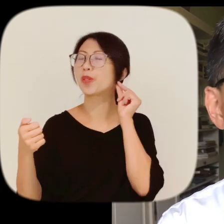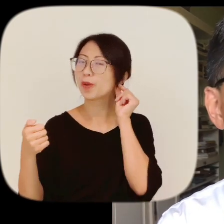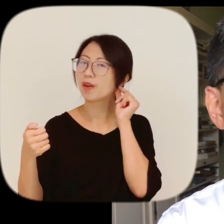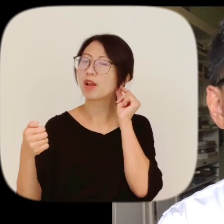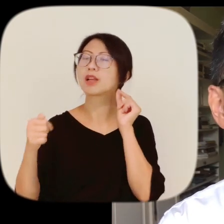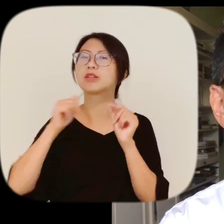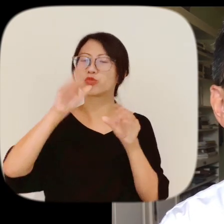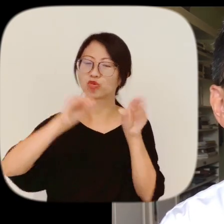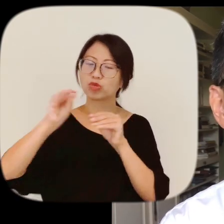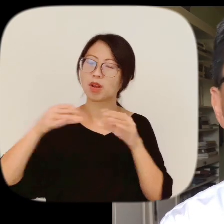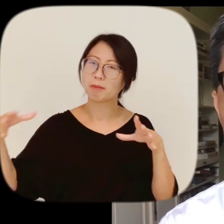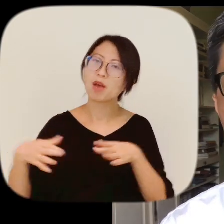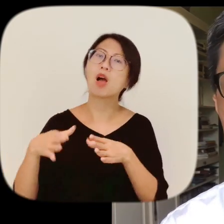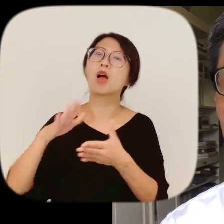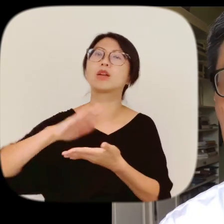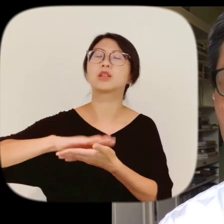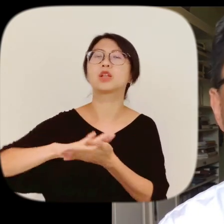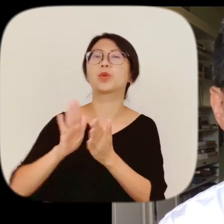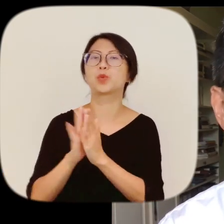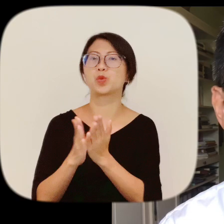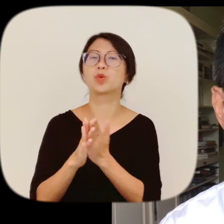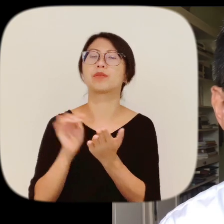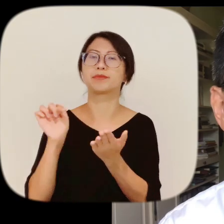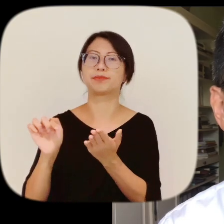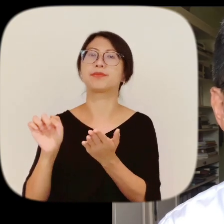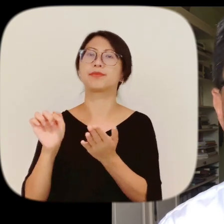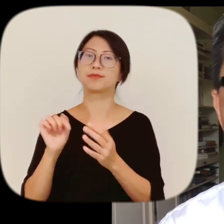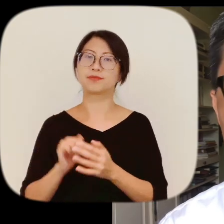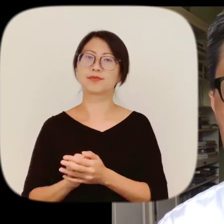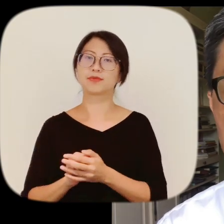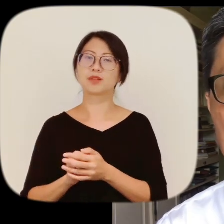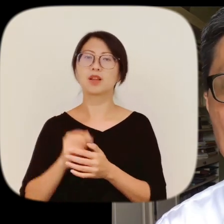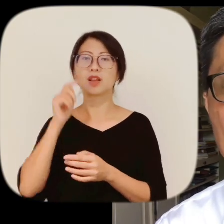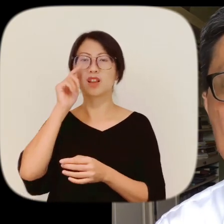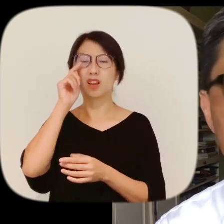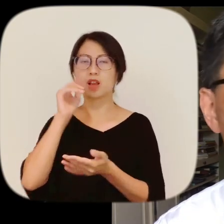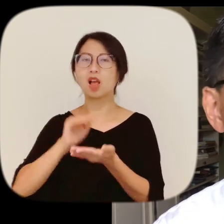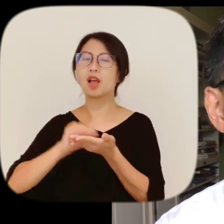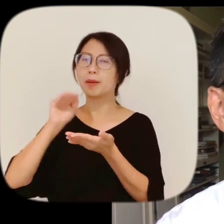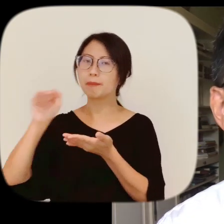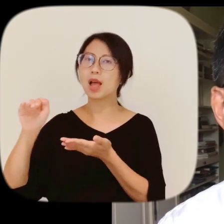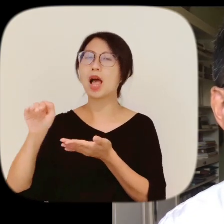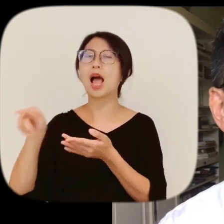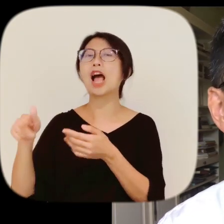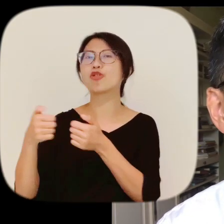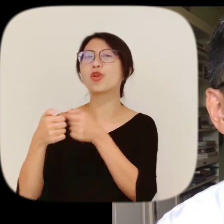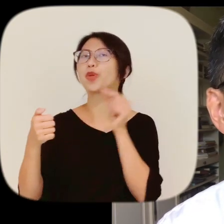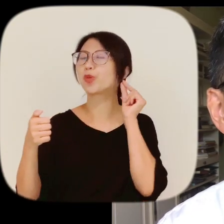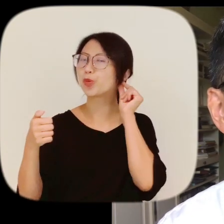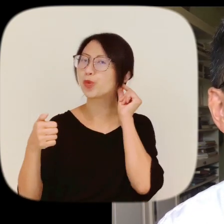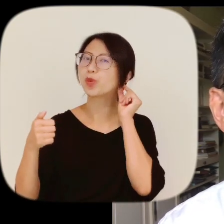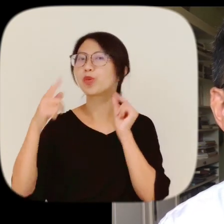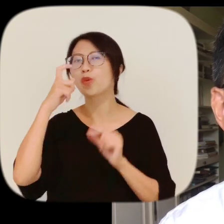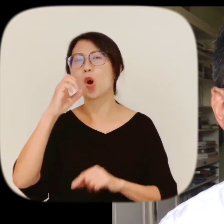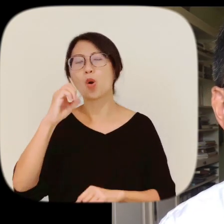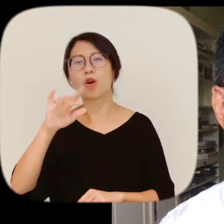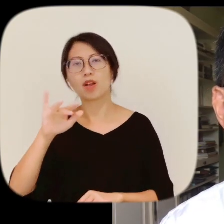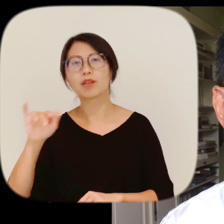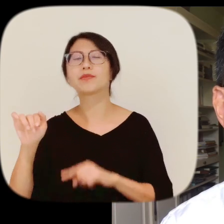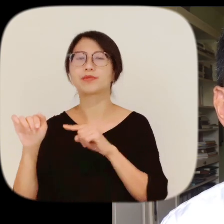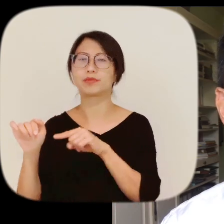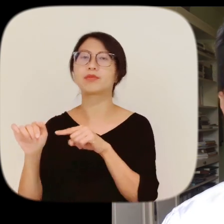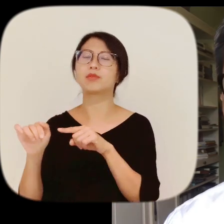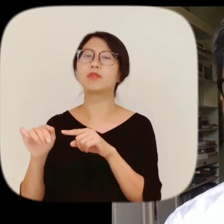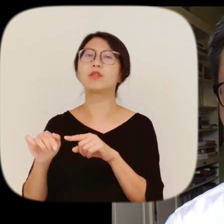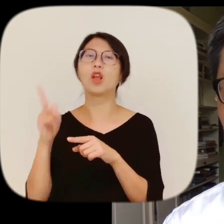这个哈维尔寺给他太太的书信集合在一起的叫做《智妻子奥尔